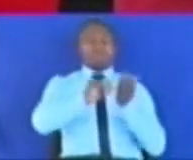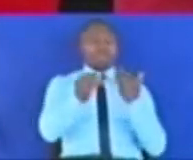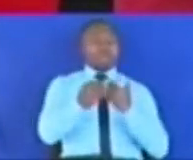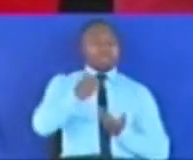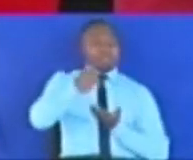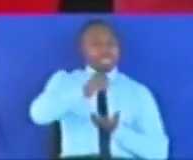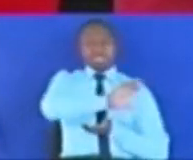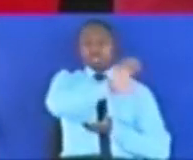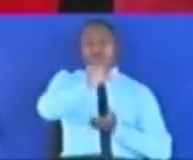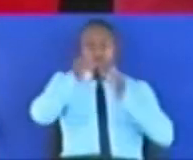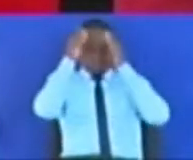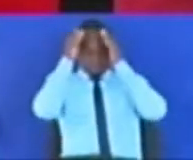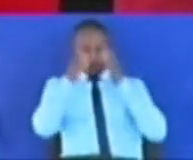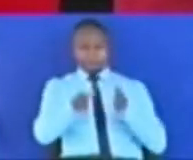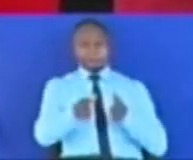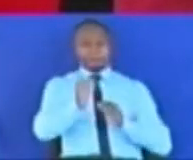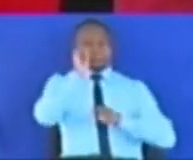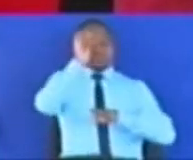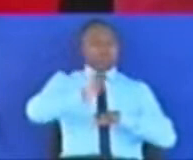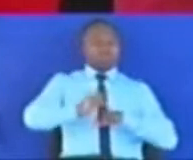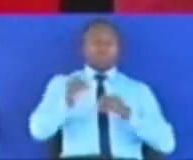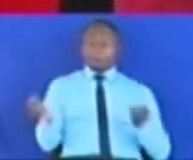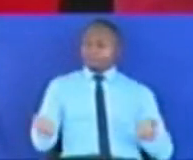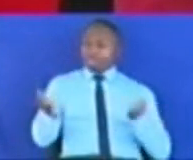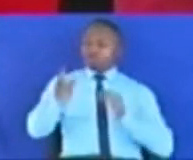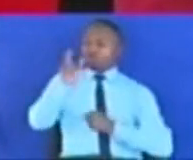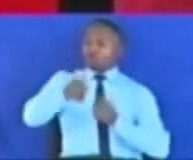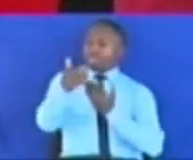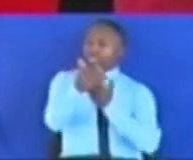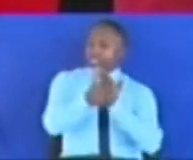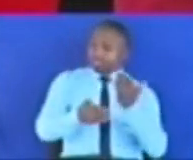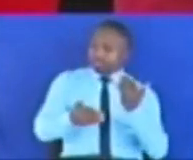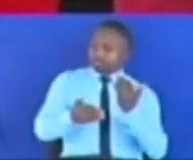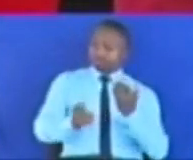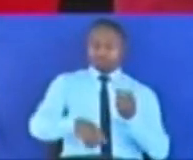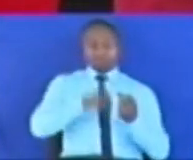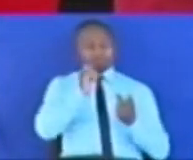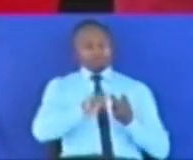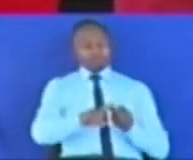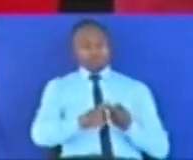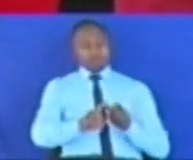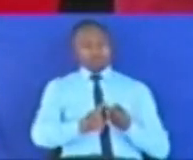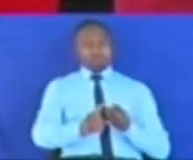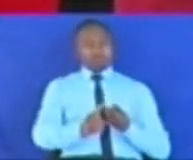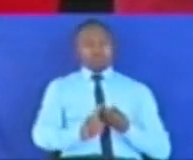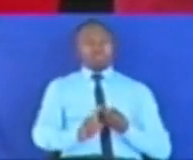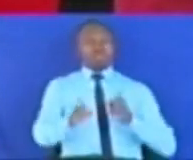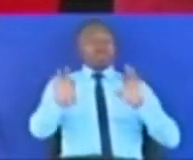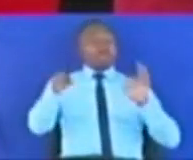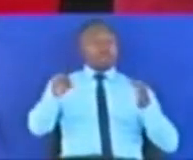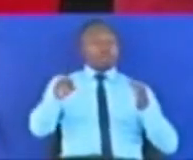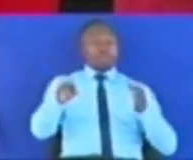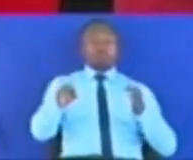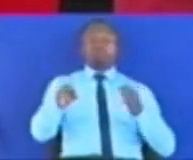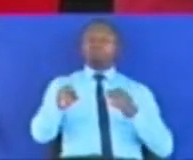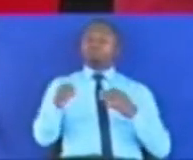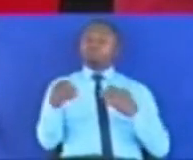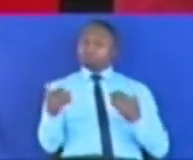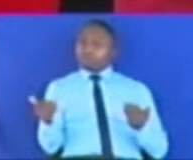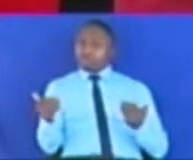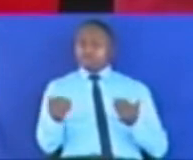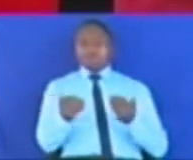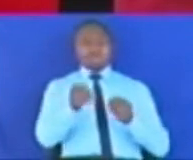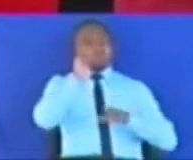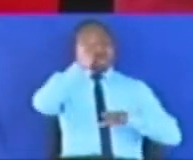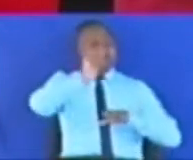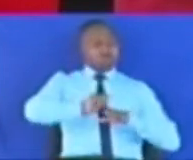zote zilivyojikita katika kugusa maendeleo ya wananchi, lakini zaidi kwa namna moja ama ingine kugusa